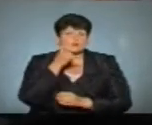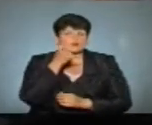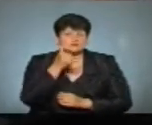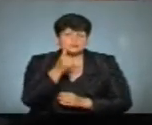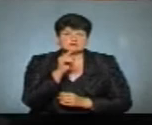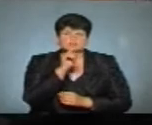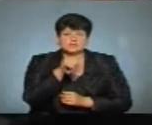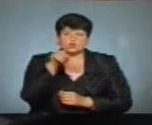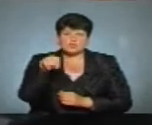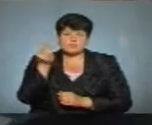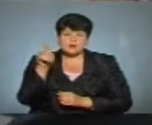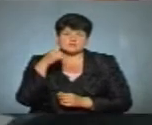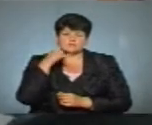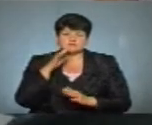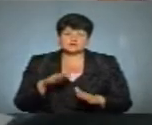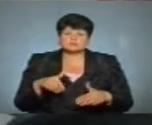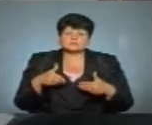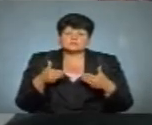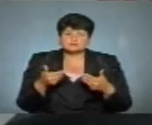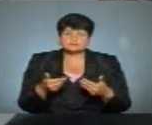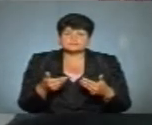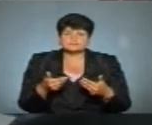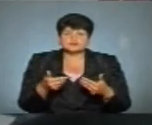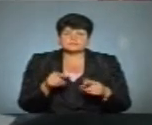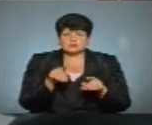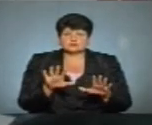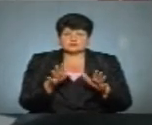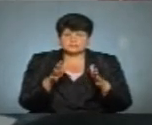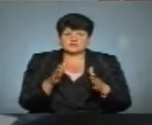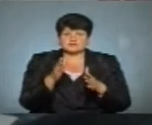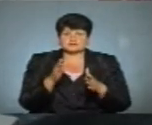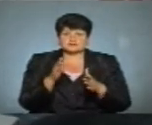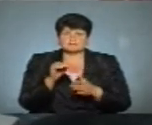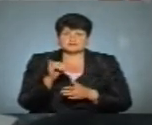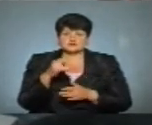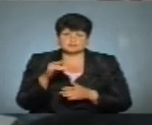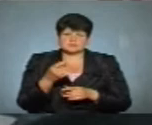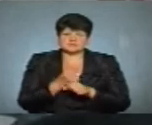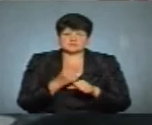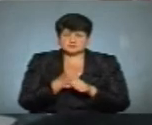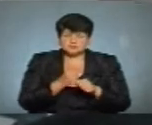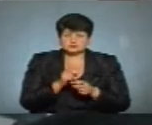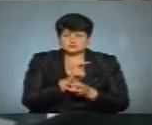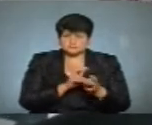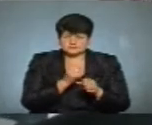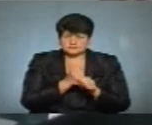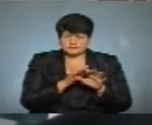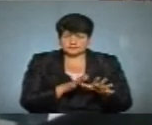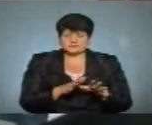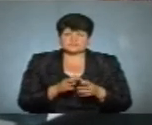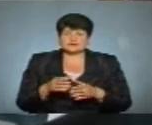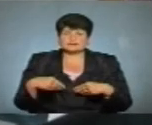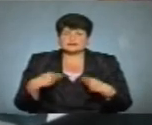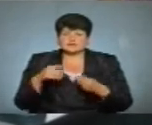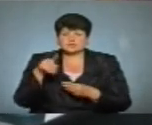тих номерах телефонів, які там пропонуються. От він, в даному випадку він підсобного працівника шукав, підсобний робітник. Так? І от він